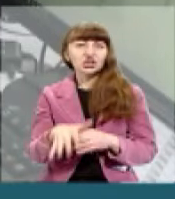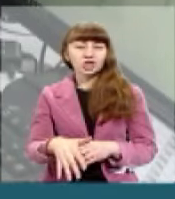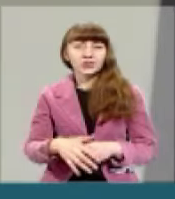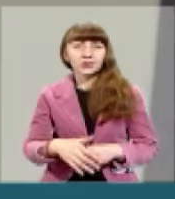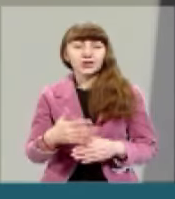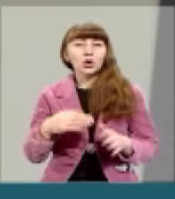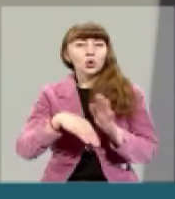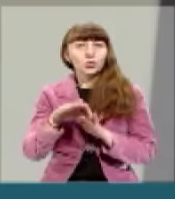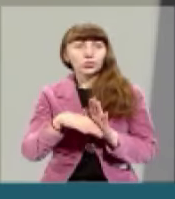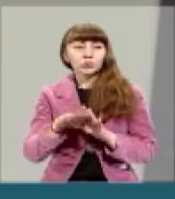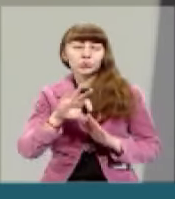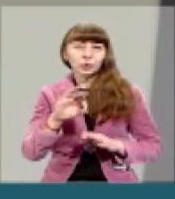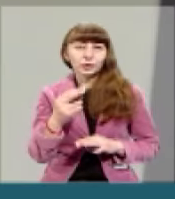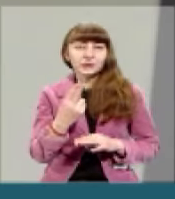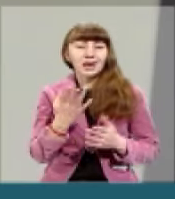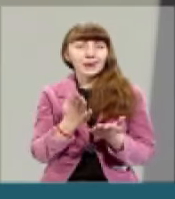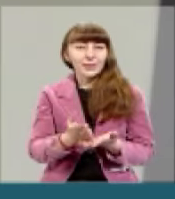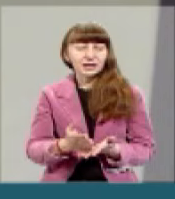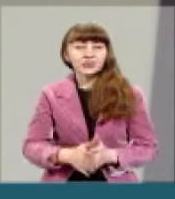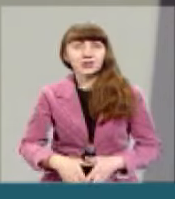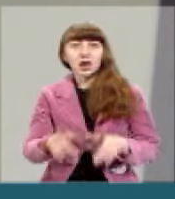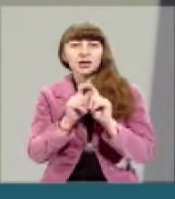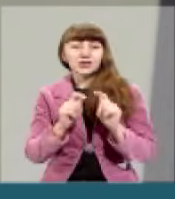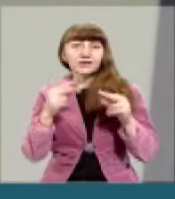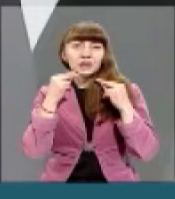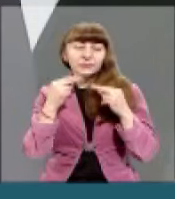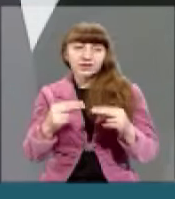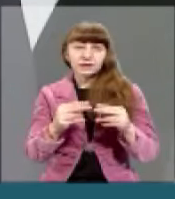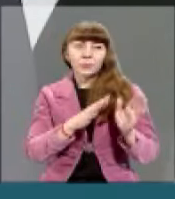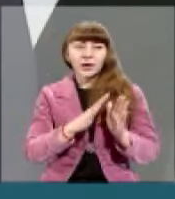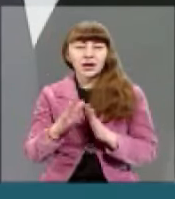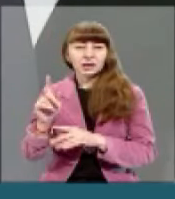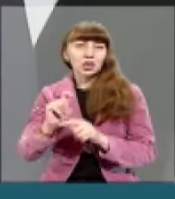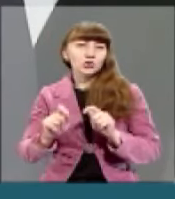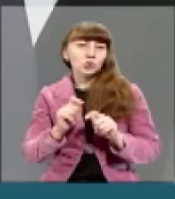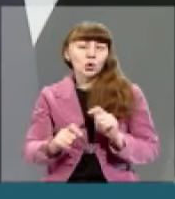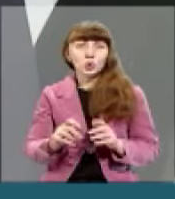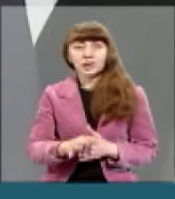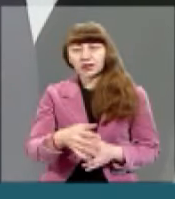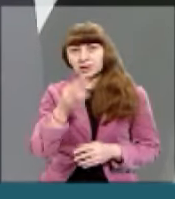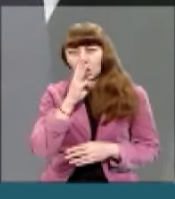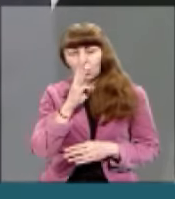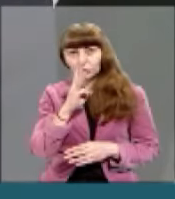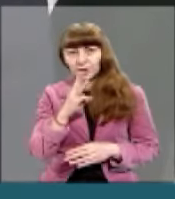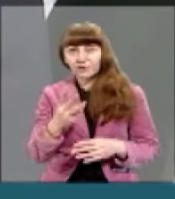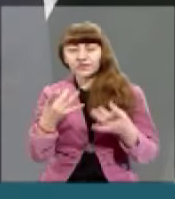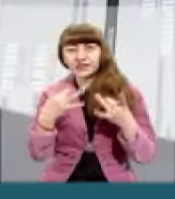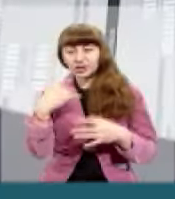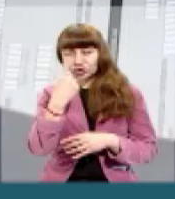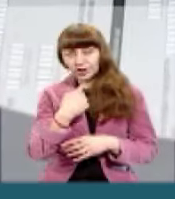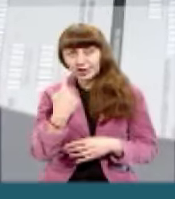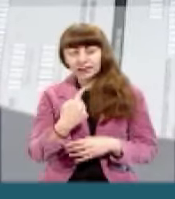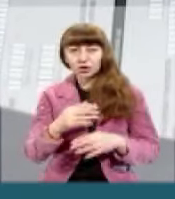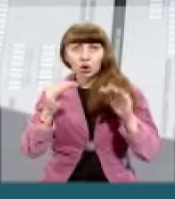налогообложения и совершенствование социальной политики, создание эффективного механизма контроля доходов физических лиц, а также снижение